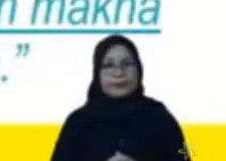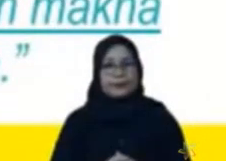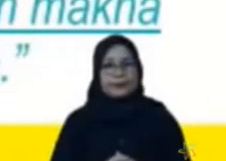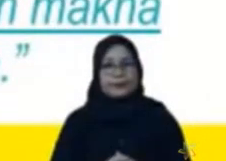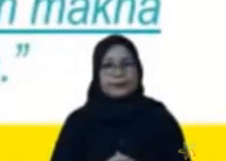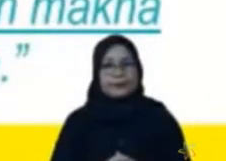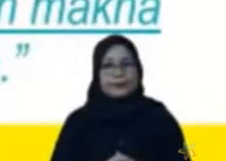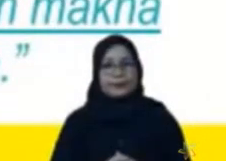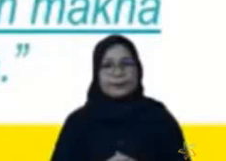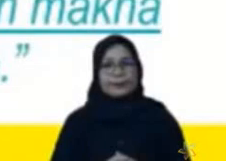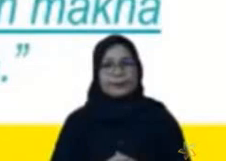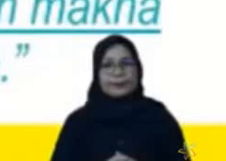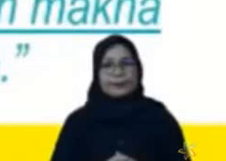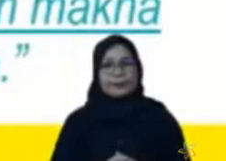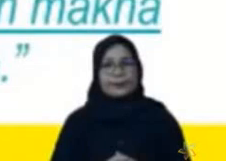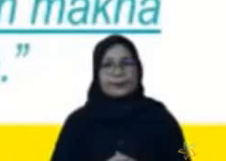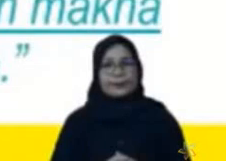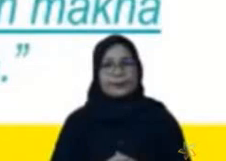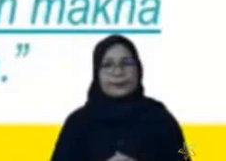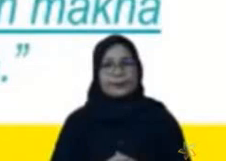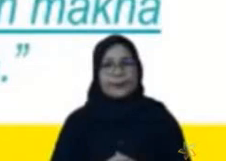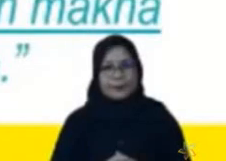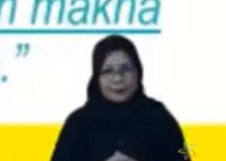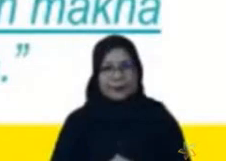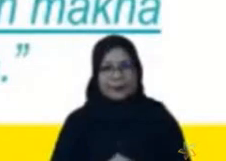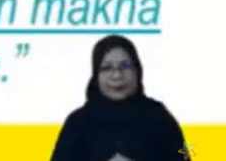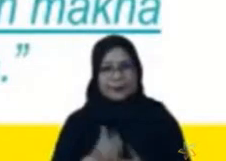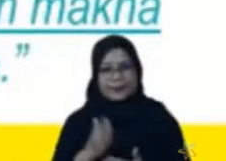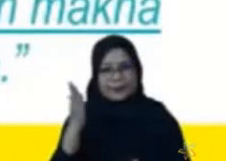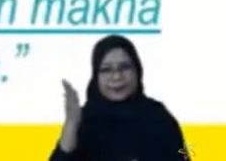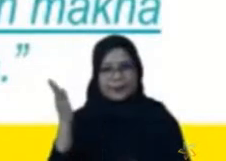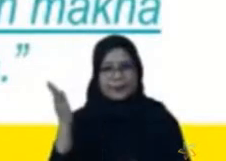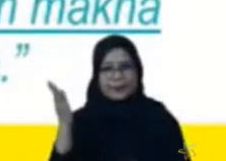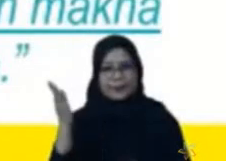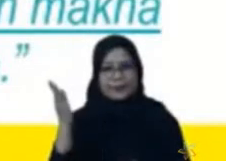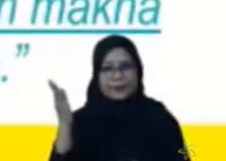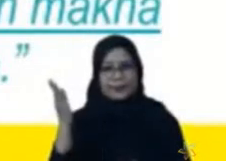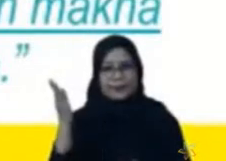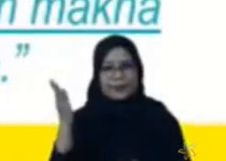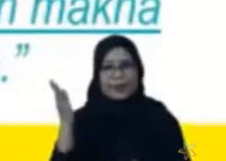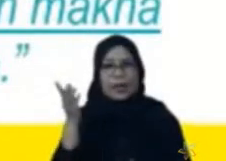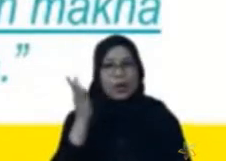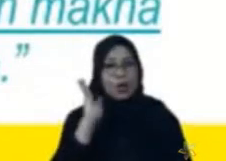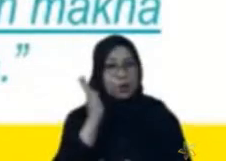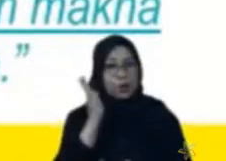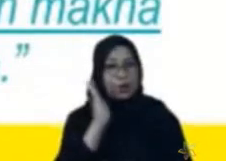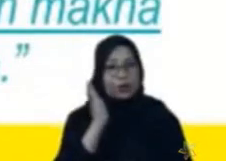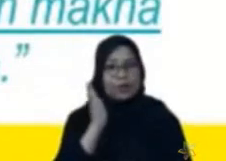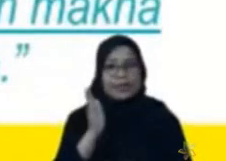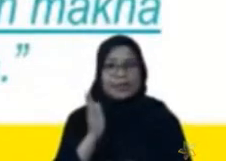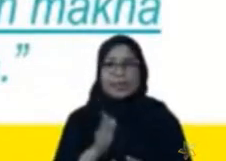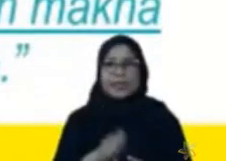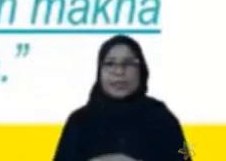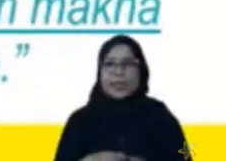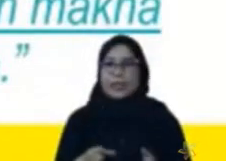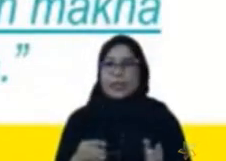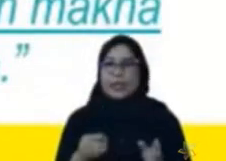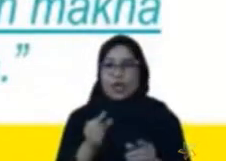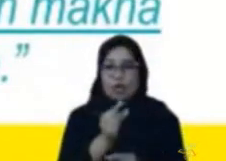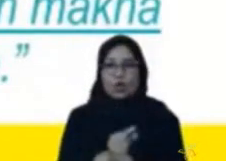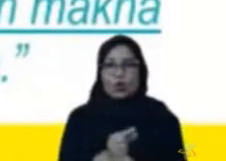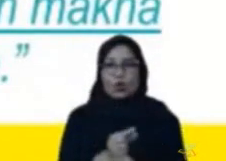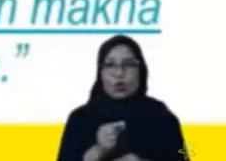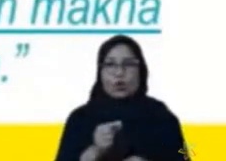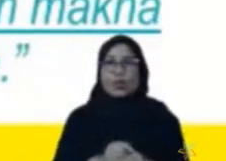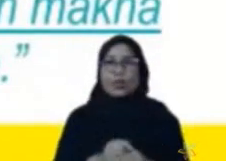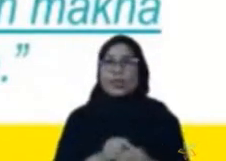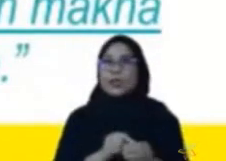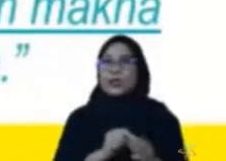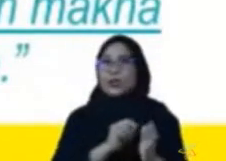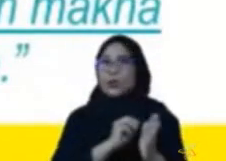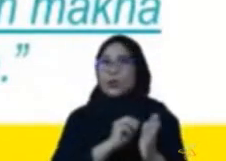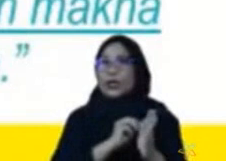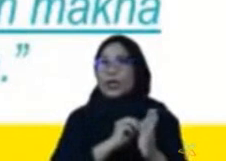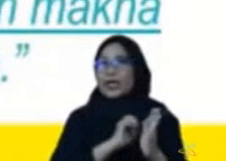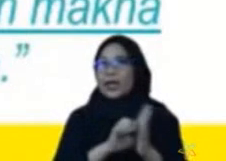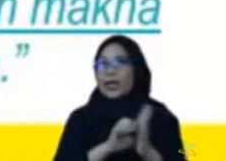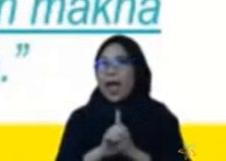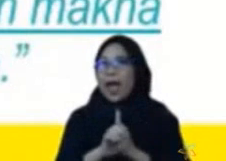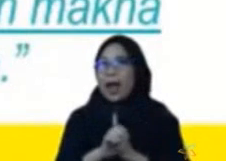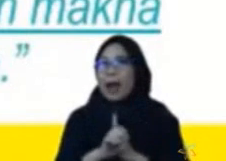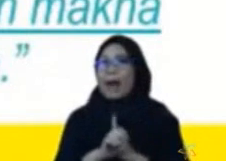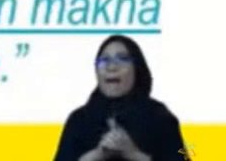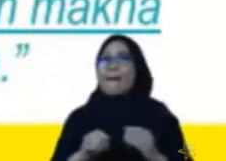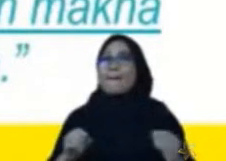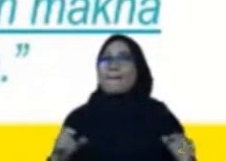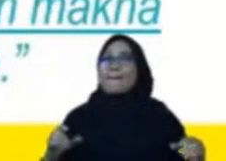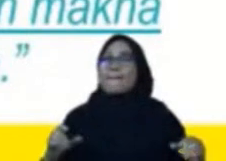memang itu yang paling utama. Nah, ini refleksi pendidik di era pandemi ya, Bapak Ibu semuanya. Kita sadar bahwa